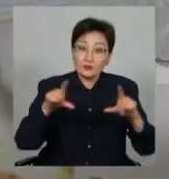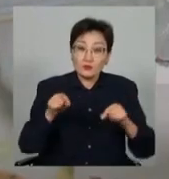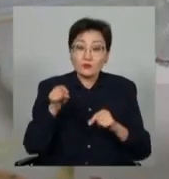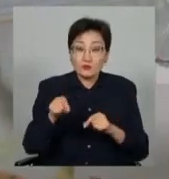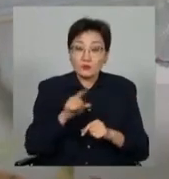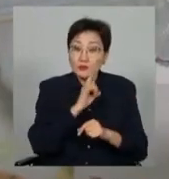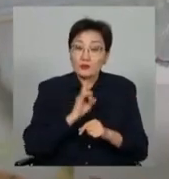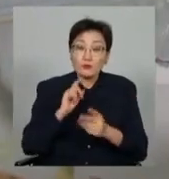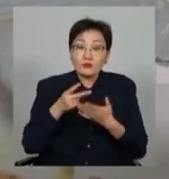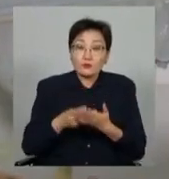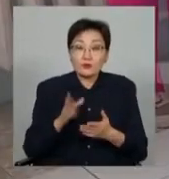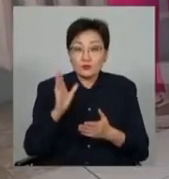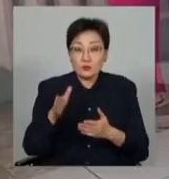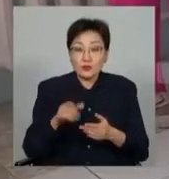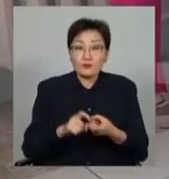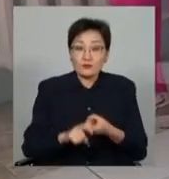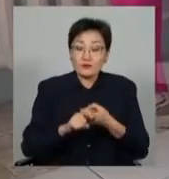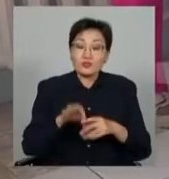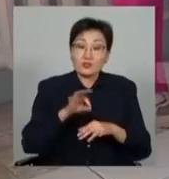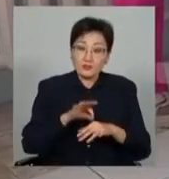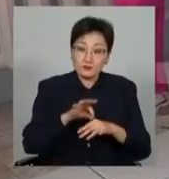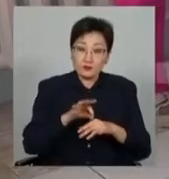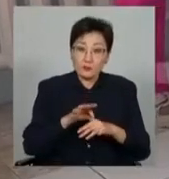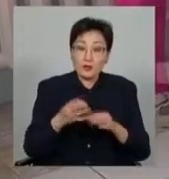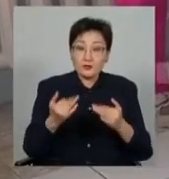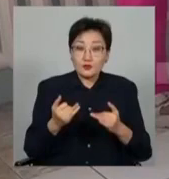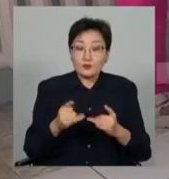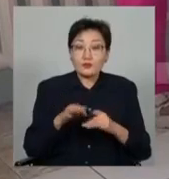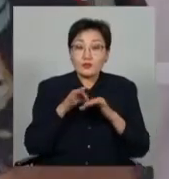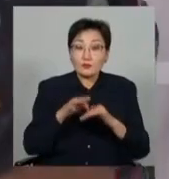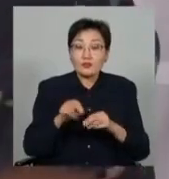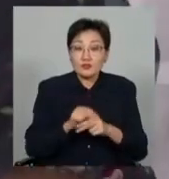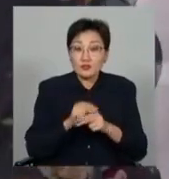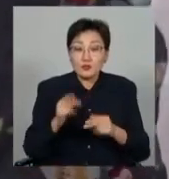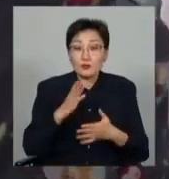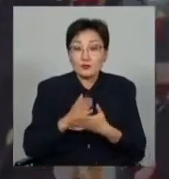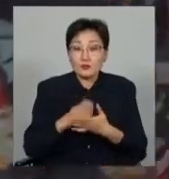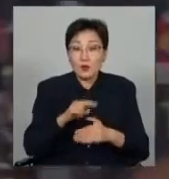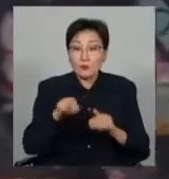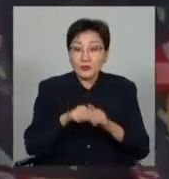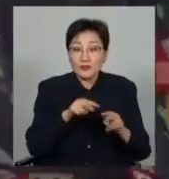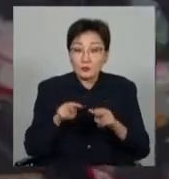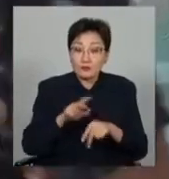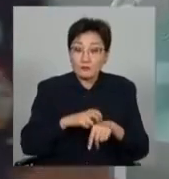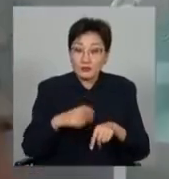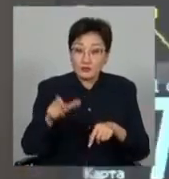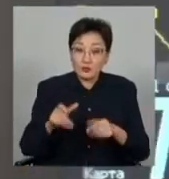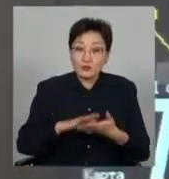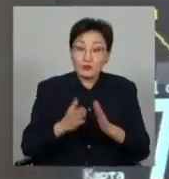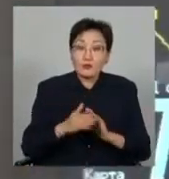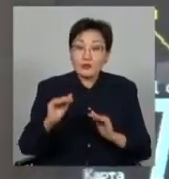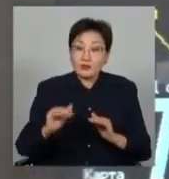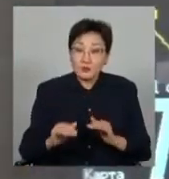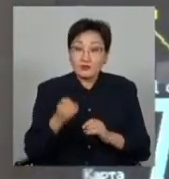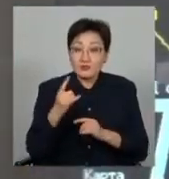Туда женщина поступила, будучи зараженной коронавирусом. Сейчас она проходит лечение и находится под наблюдением врачей. Состояние